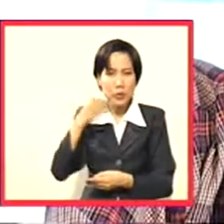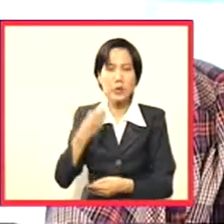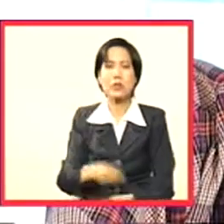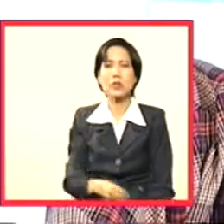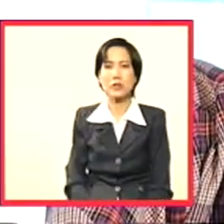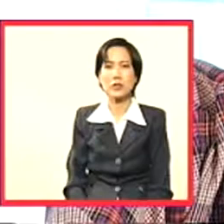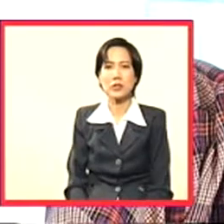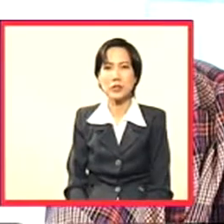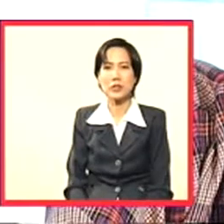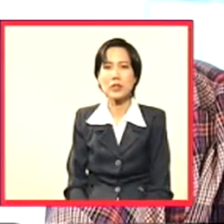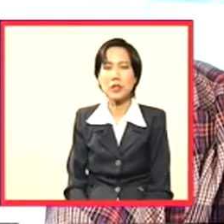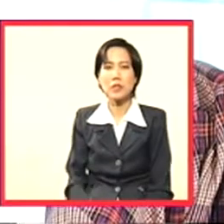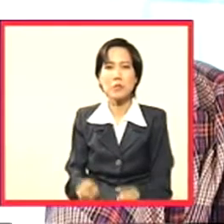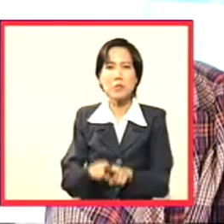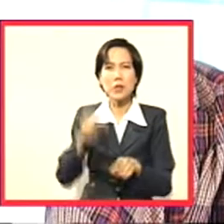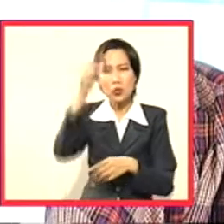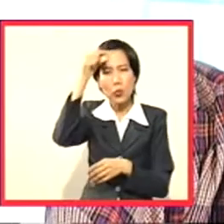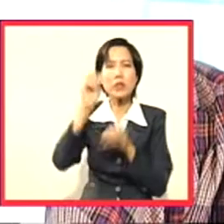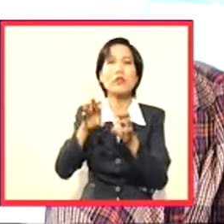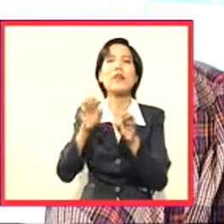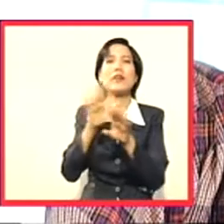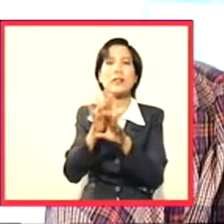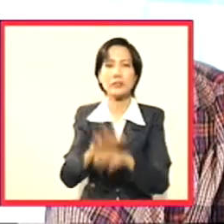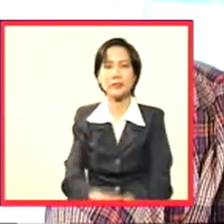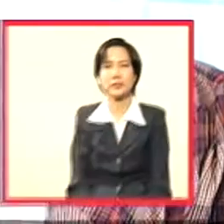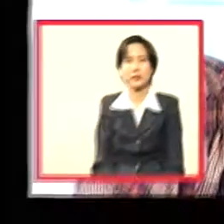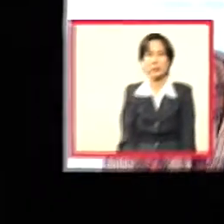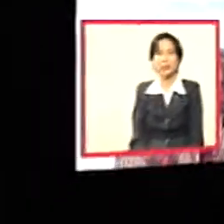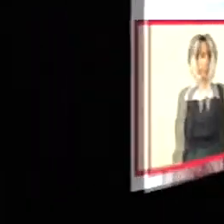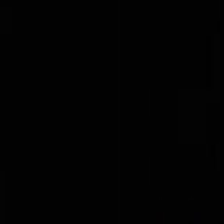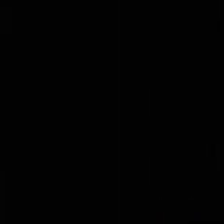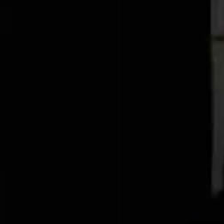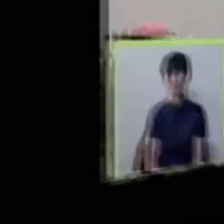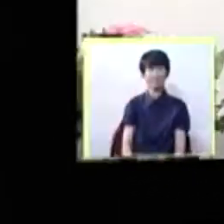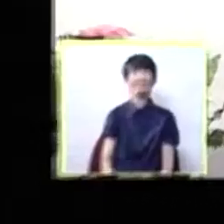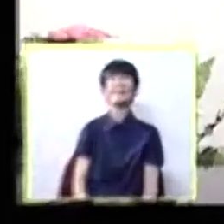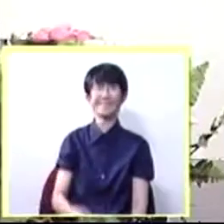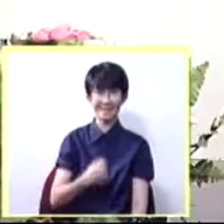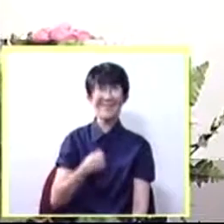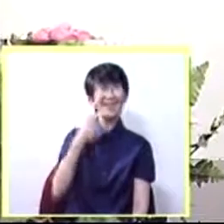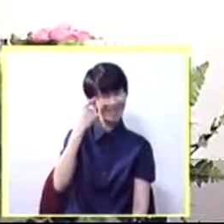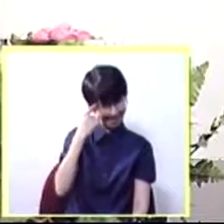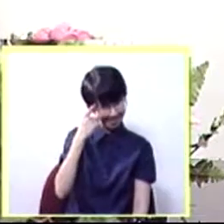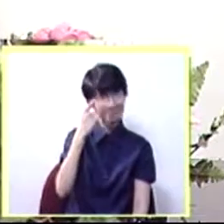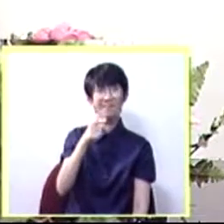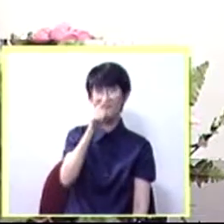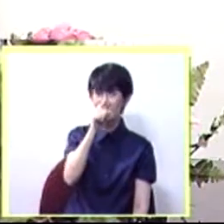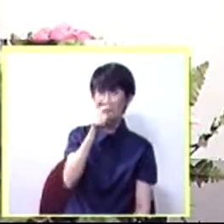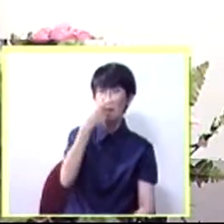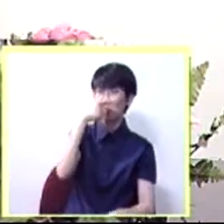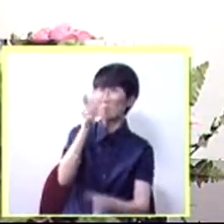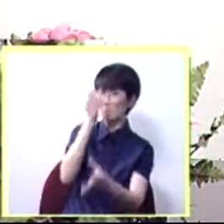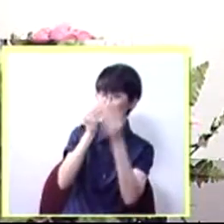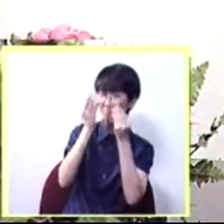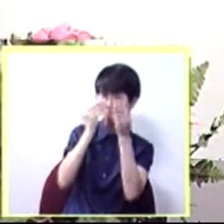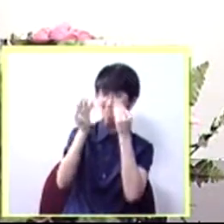ามคำสั่งสอนของเฮียกล้วยนั่นแหละครับ หวังว่ารายการตอนนี้คงเป็นประโยชน์สำ